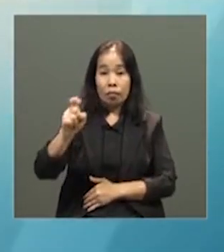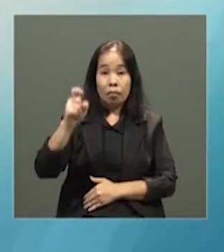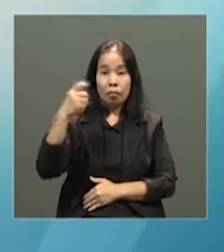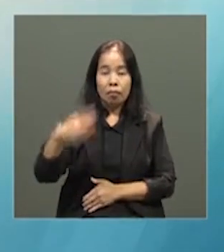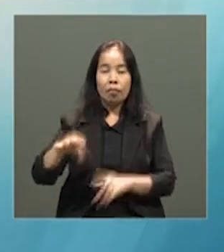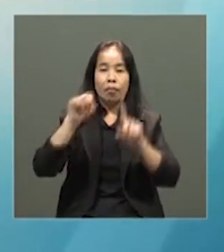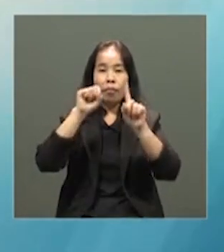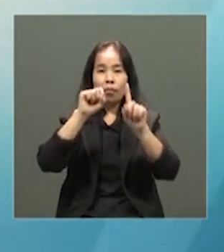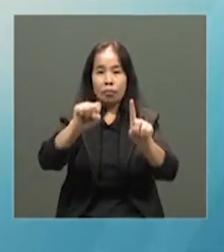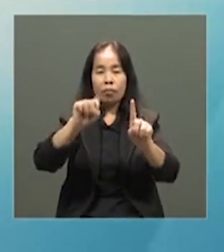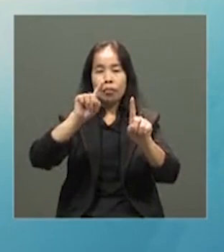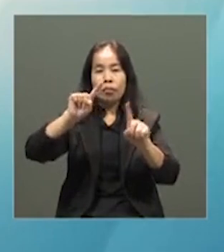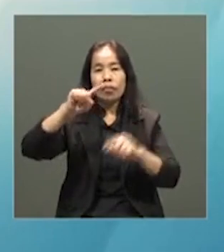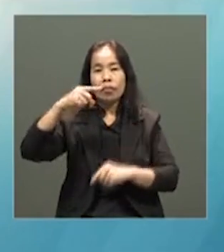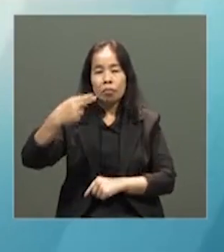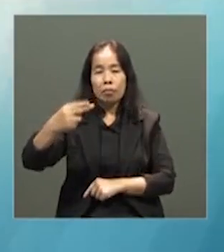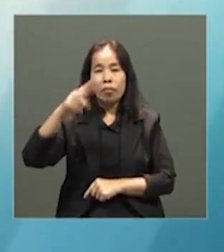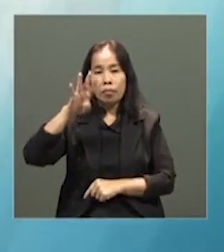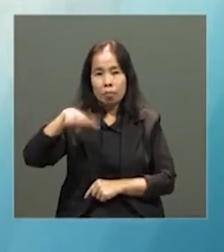น